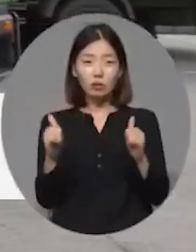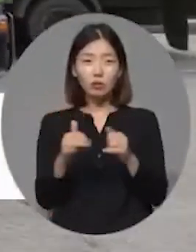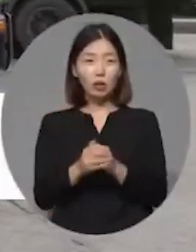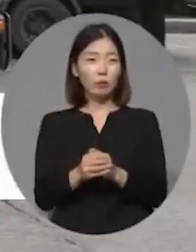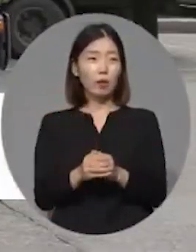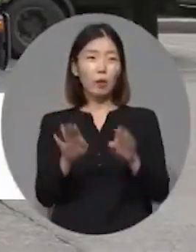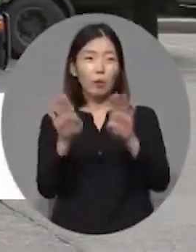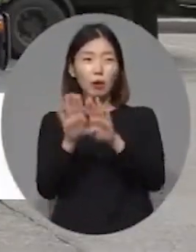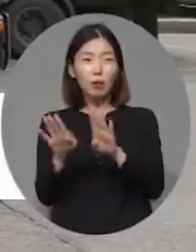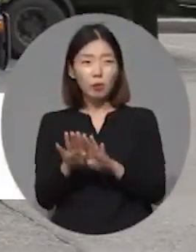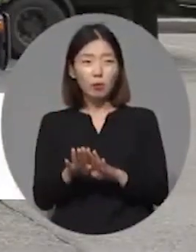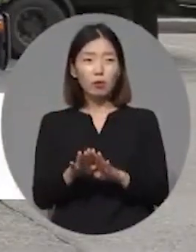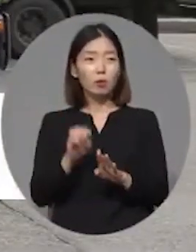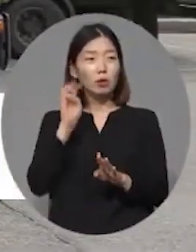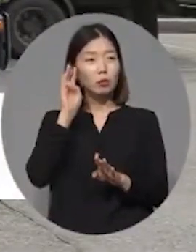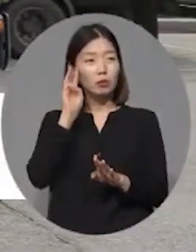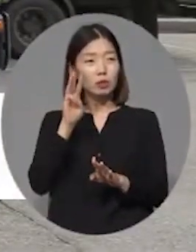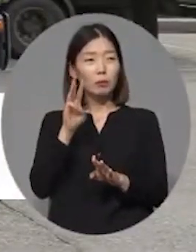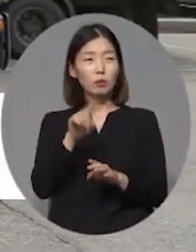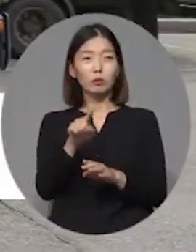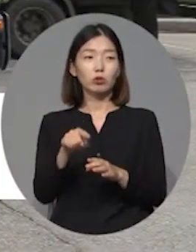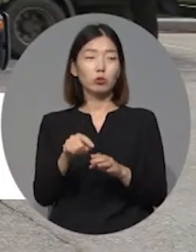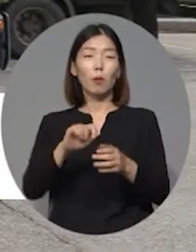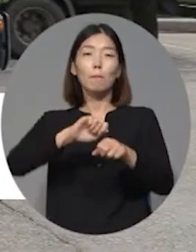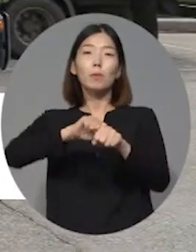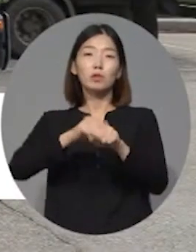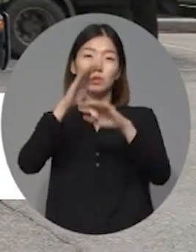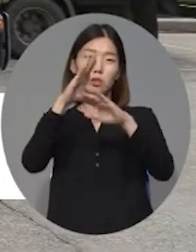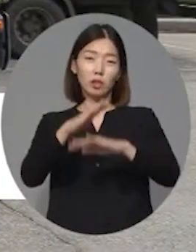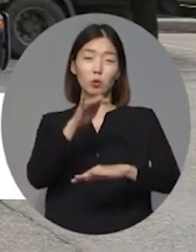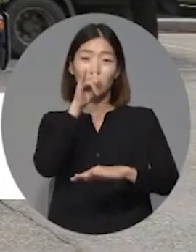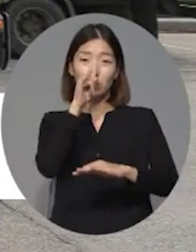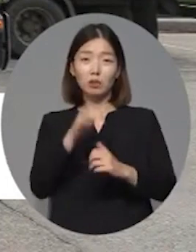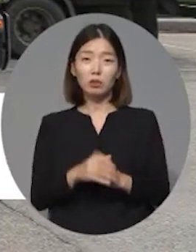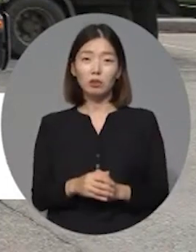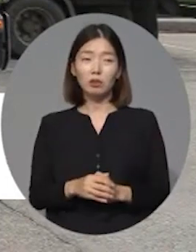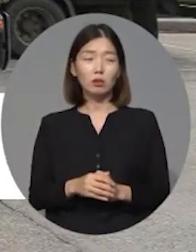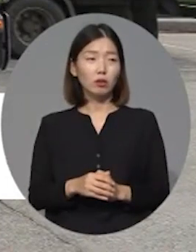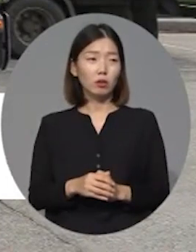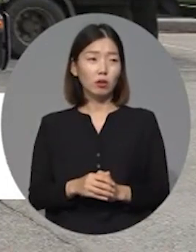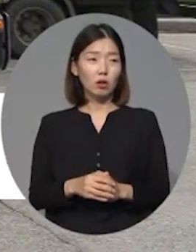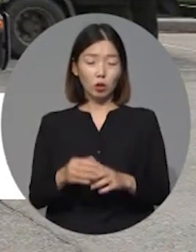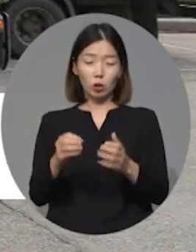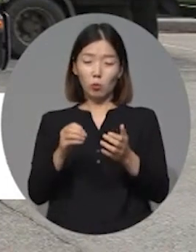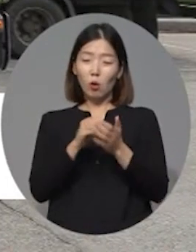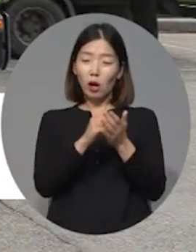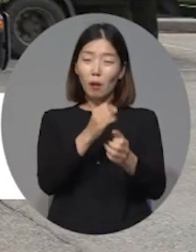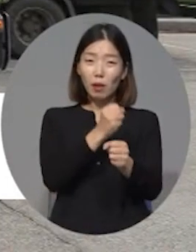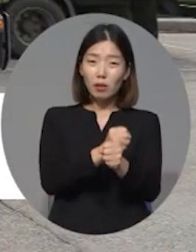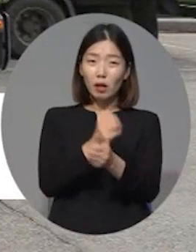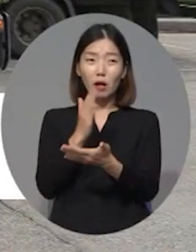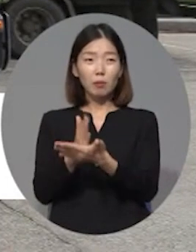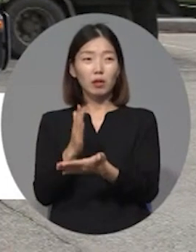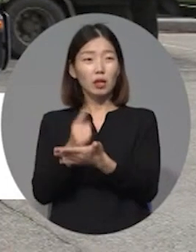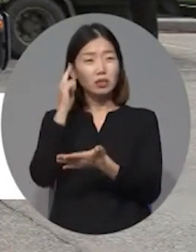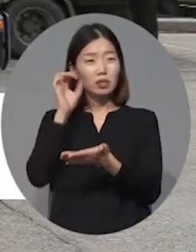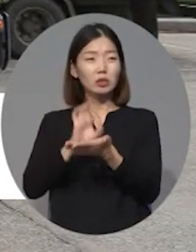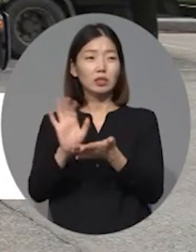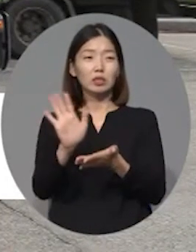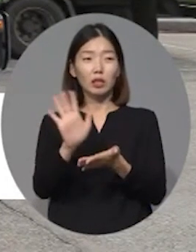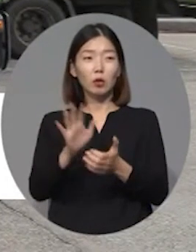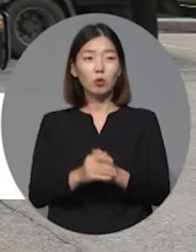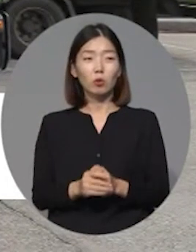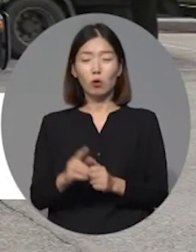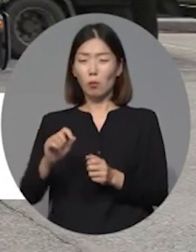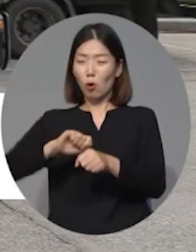그러면 라이거 아니 해봐야 좋은 차 쪽으로 배치 니 세요 가락에 가겠냐 이 크리스는 맞아요 우리의 아들이 여우